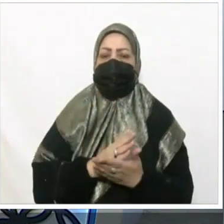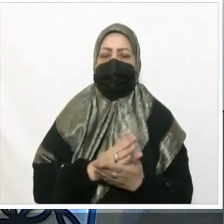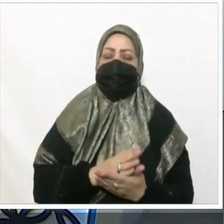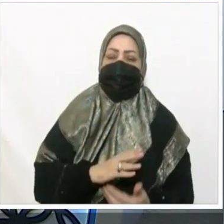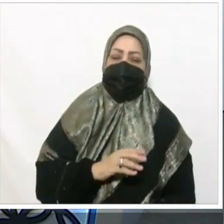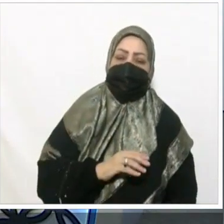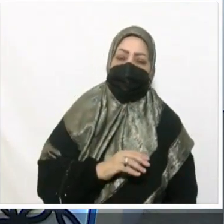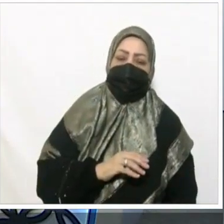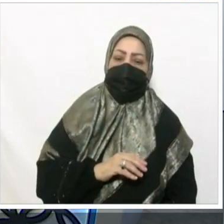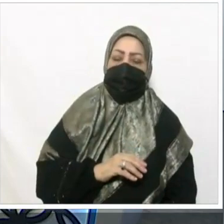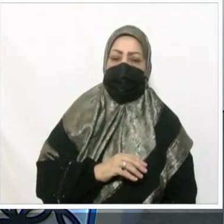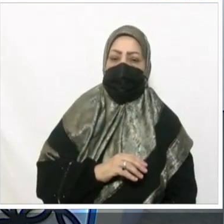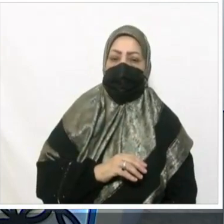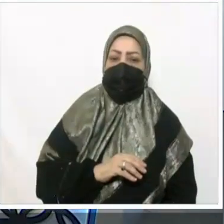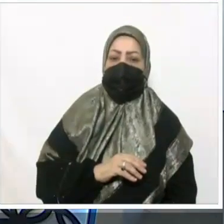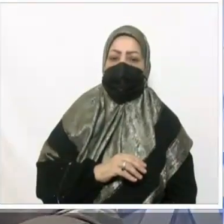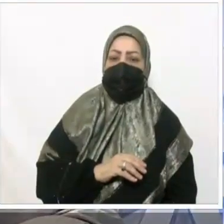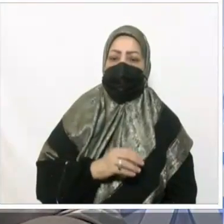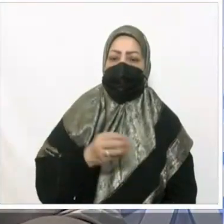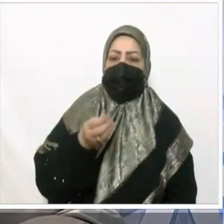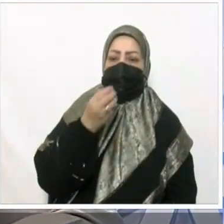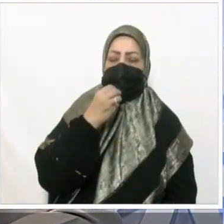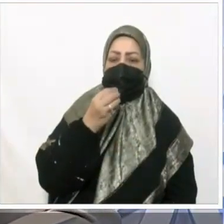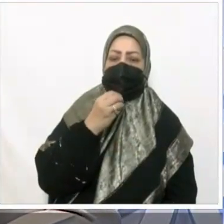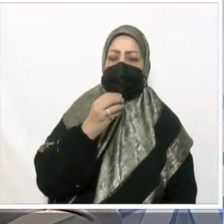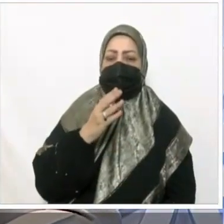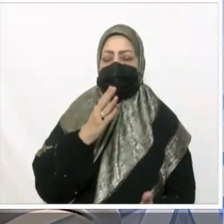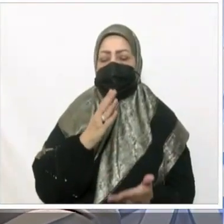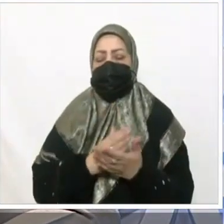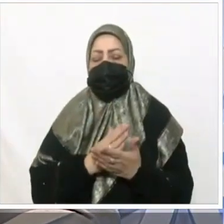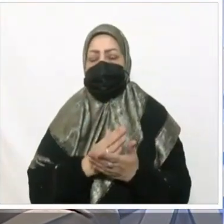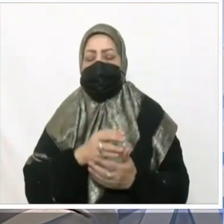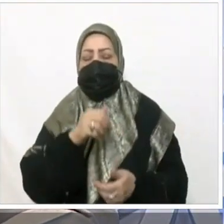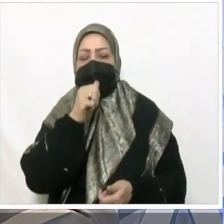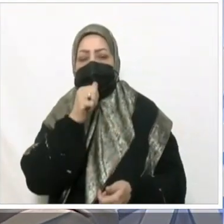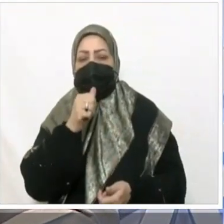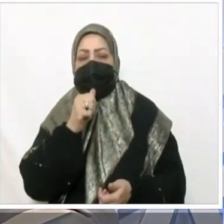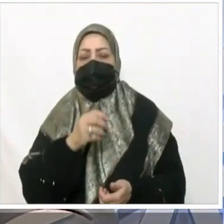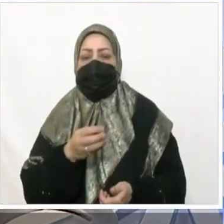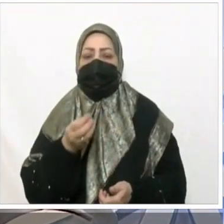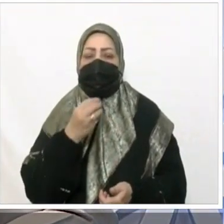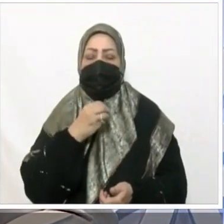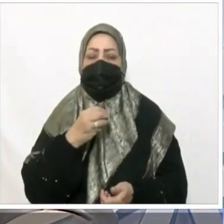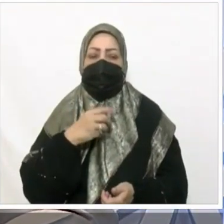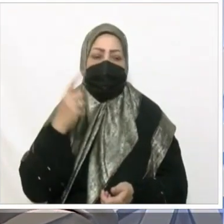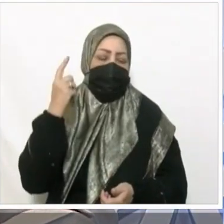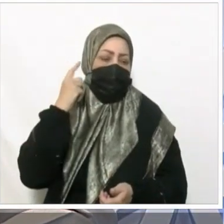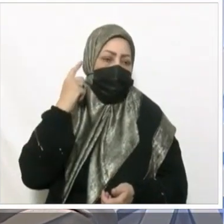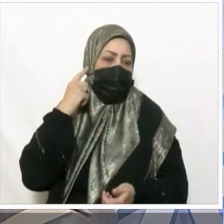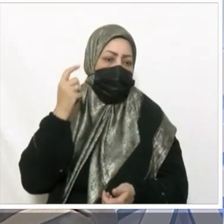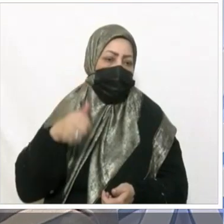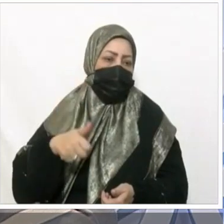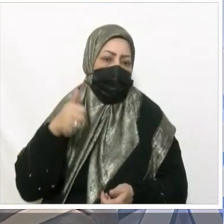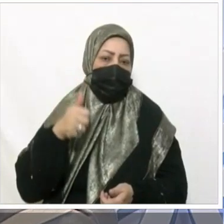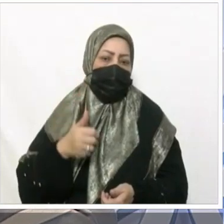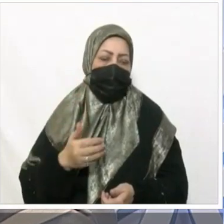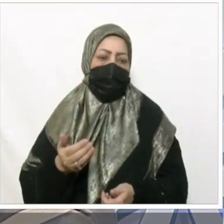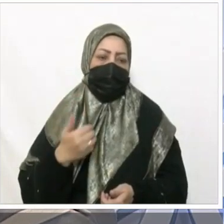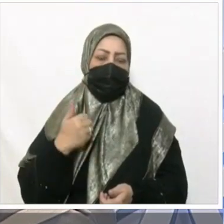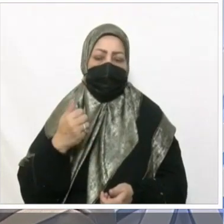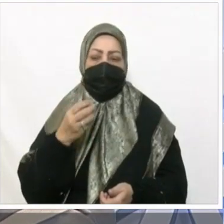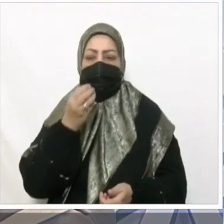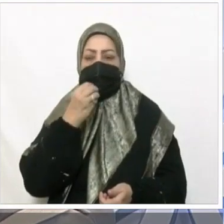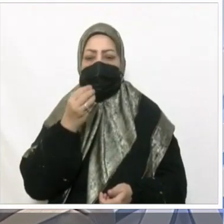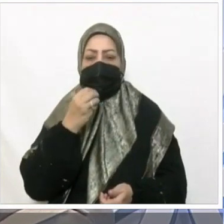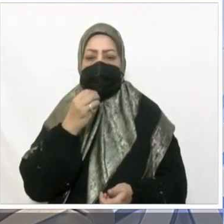رمزي من ترهونة نعم يا رمزي السلام عليكم وعليكم السلام ورحمة الله حالك يا شيخ الله يبارك